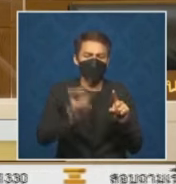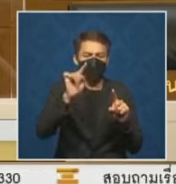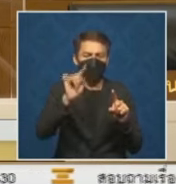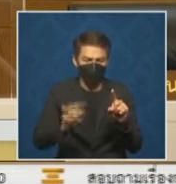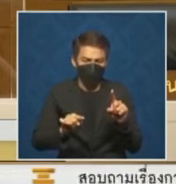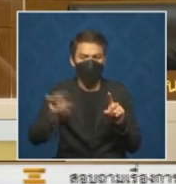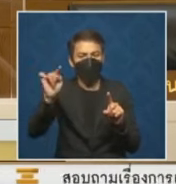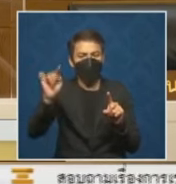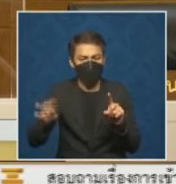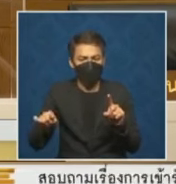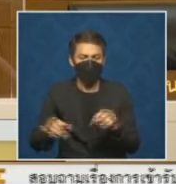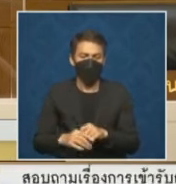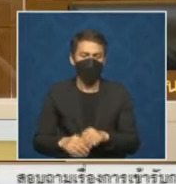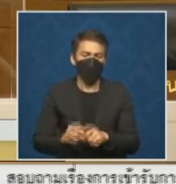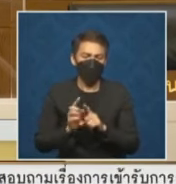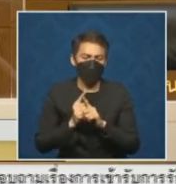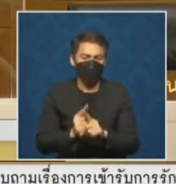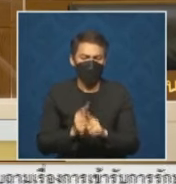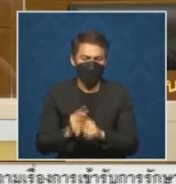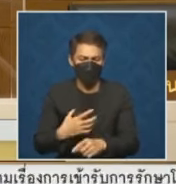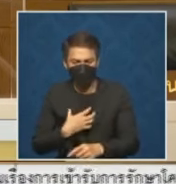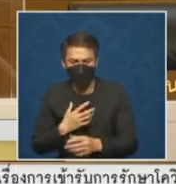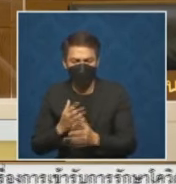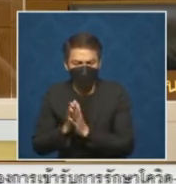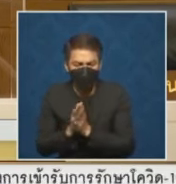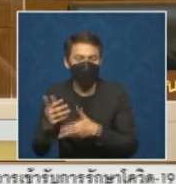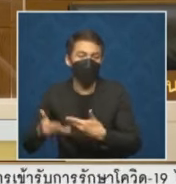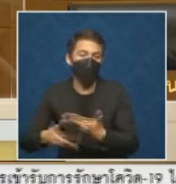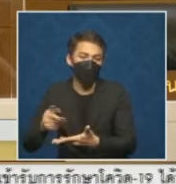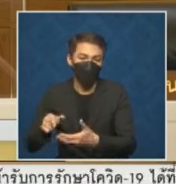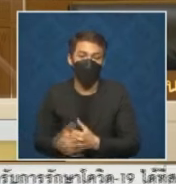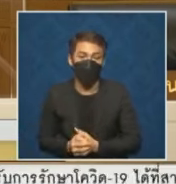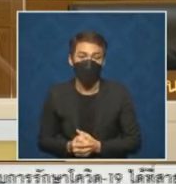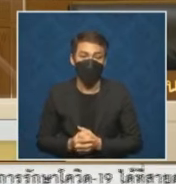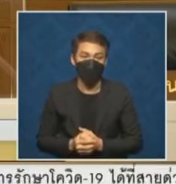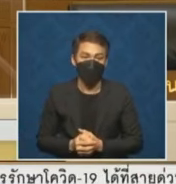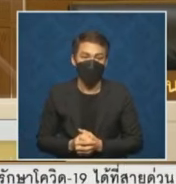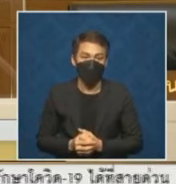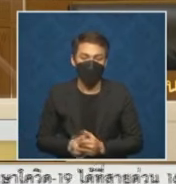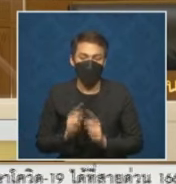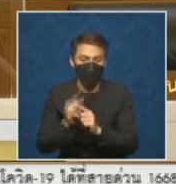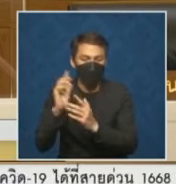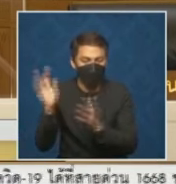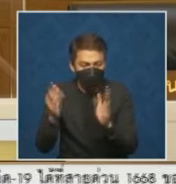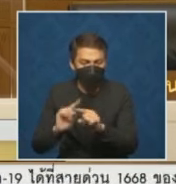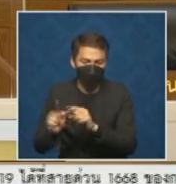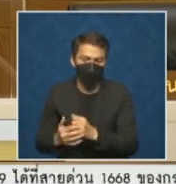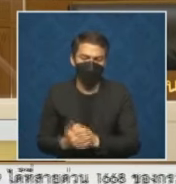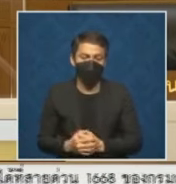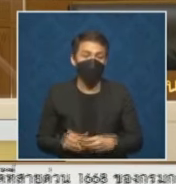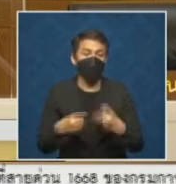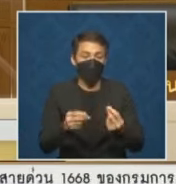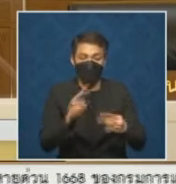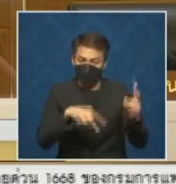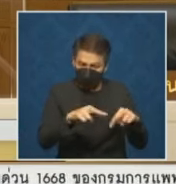กัณฐ์ตอนท้ายจบยังไงน ะ แล้วนายกก็ชี้แจงหลายเรื่องนะเรื่องแพงจนพังทั้งแ